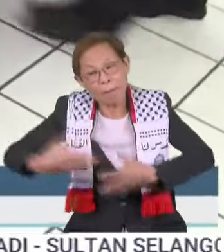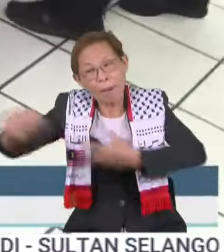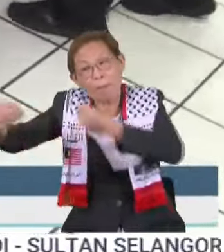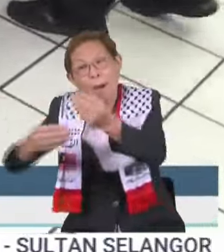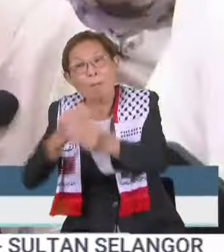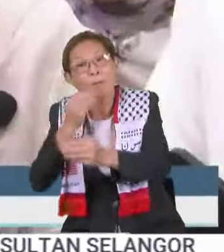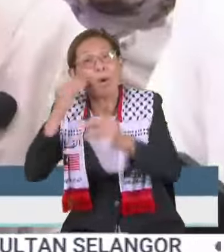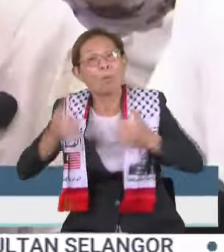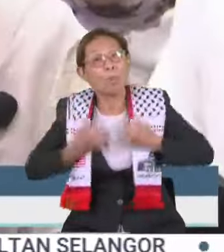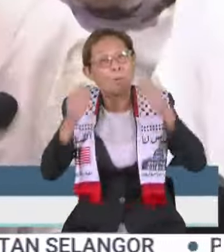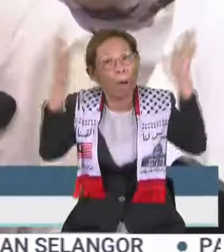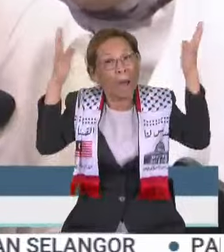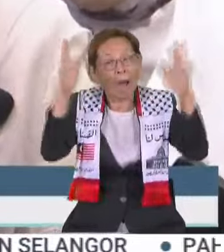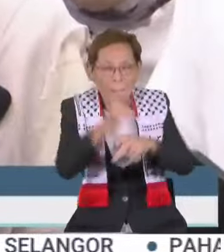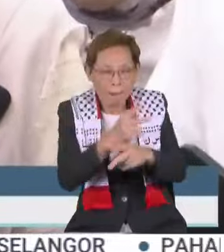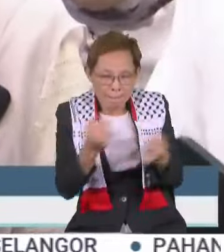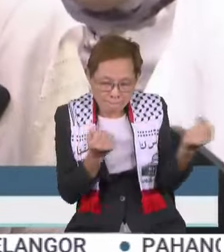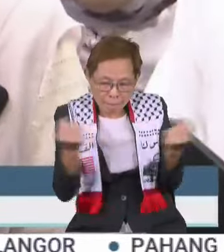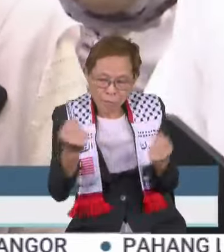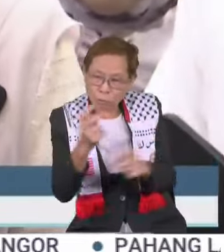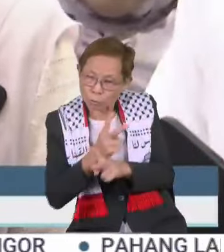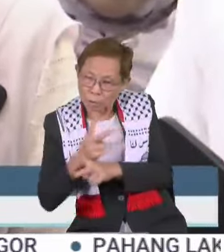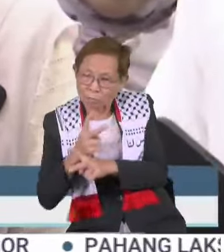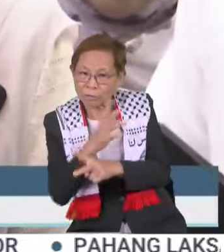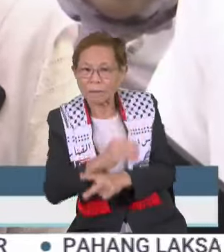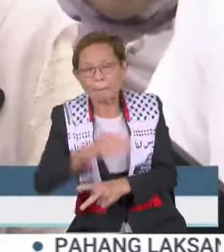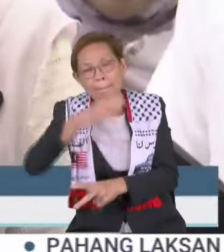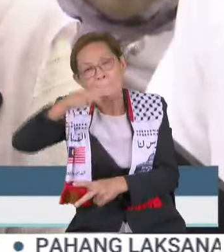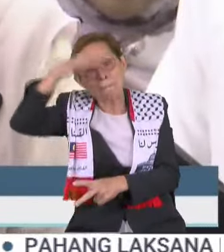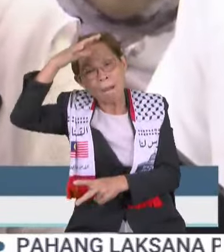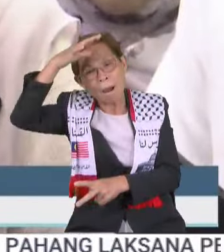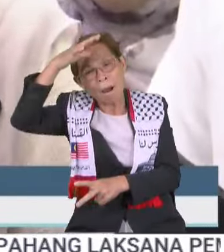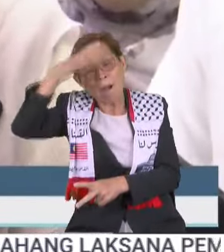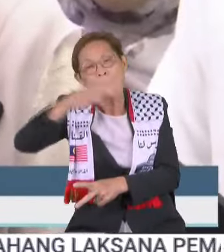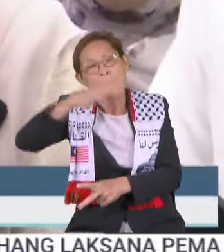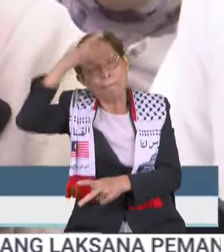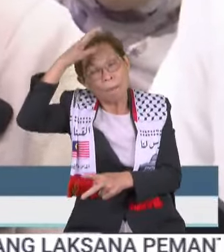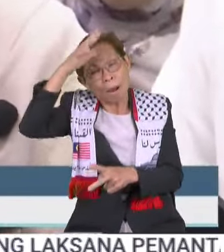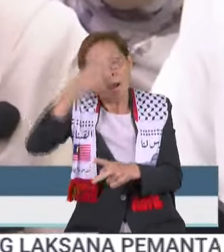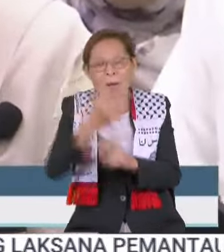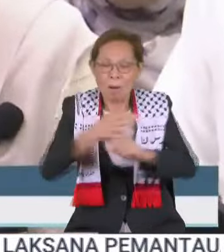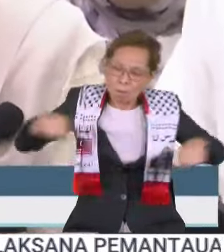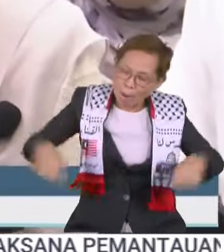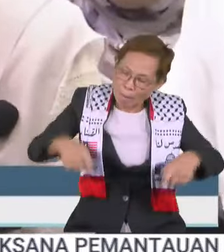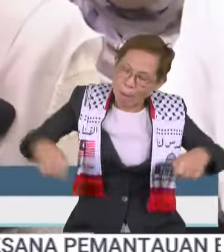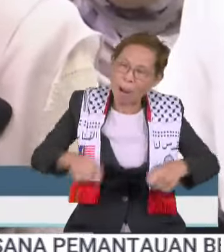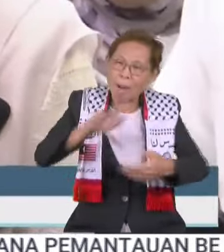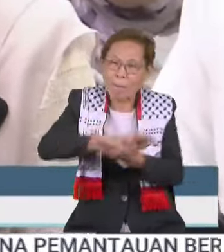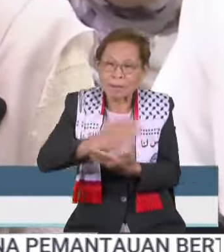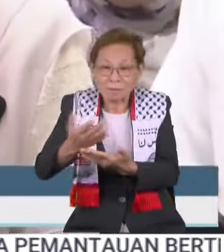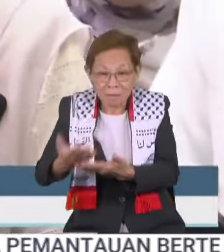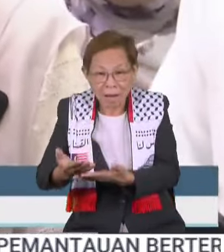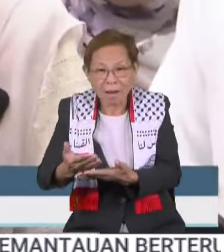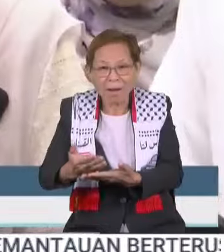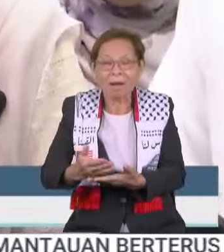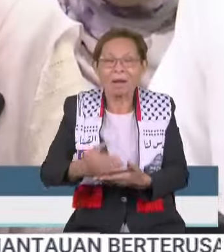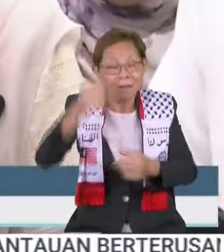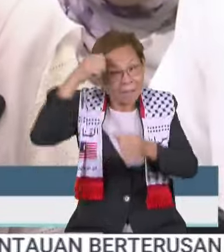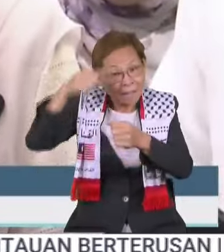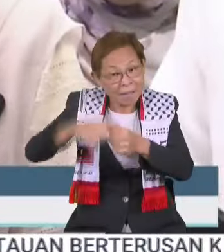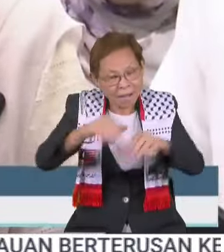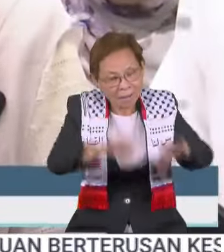memandu dengan berhati-hati. Sedang ibu bapa membuat persiapan di dapur, jangan lupa anak-anak yang bermain mercun di